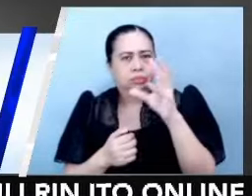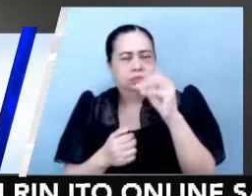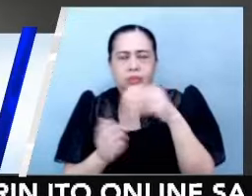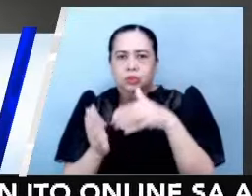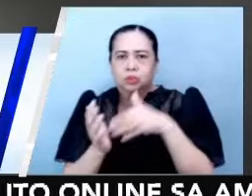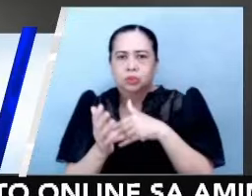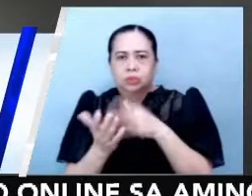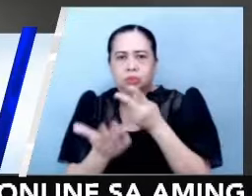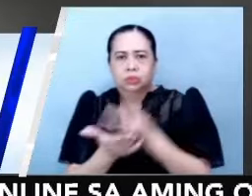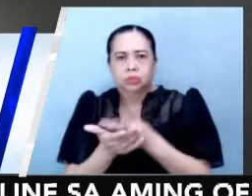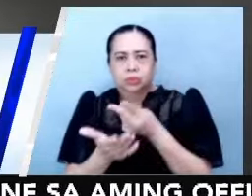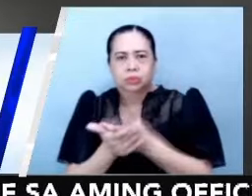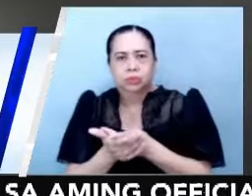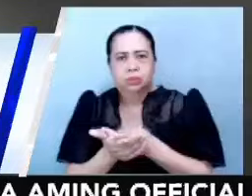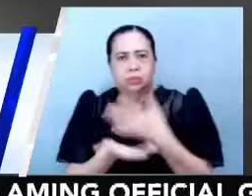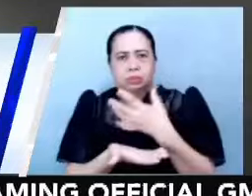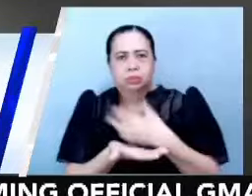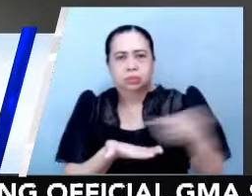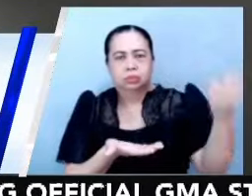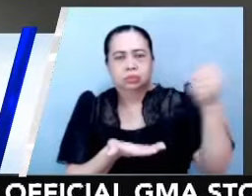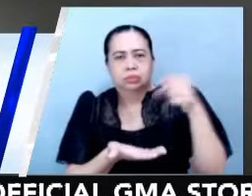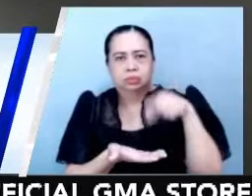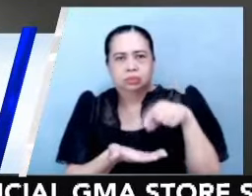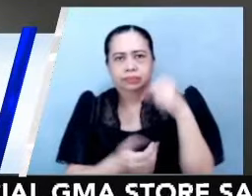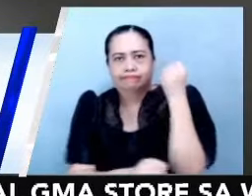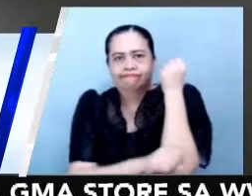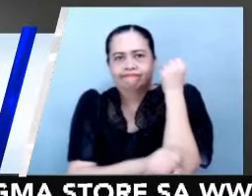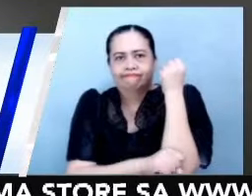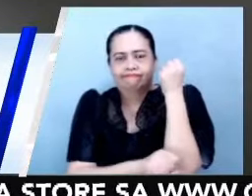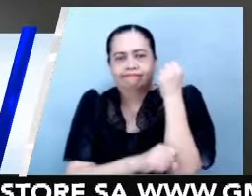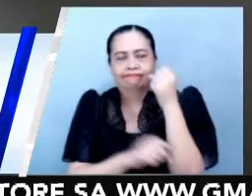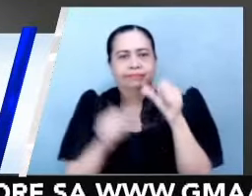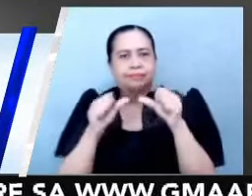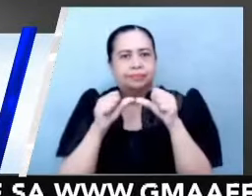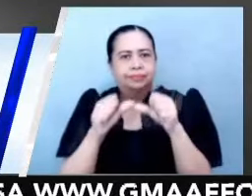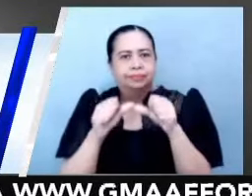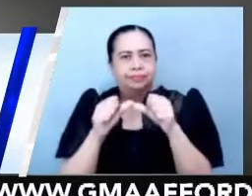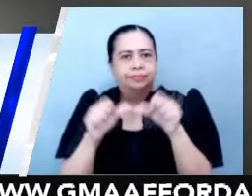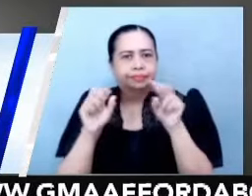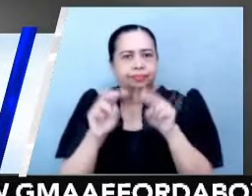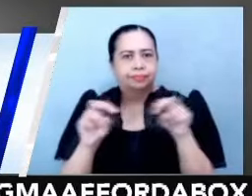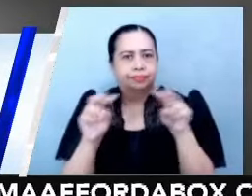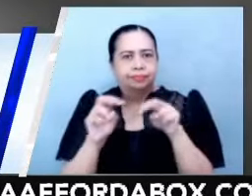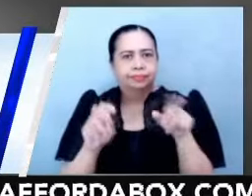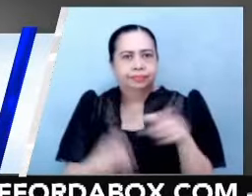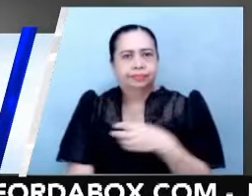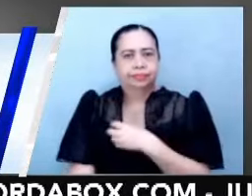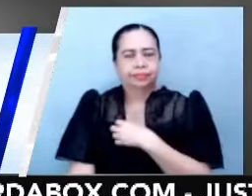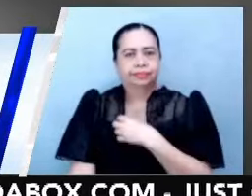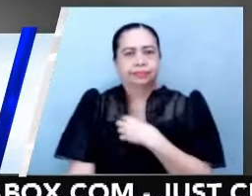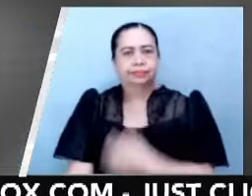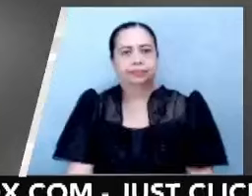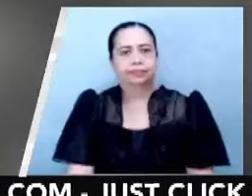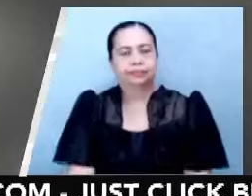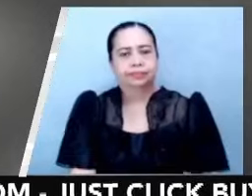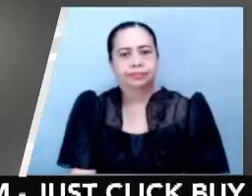pesos ang nalimas ng magnanakaw. Patuloy ang imbestigasyon ng pulisya.